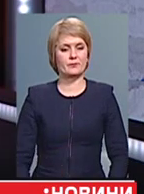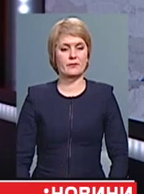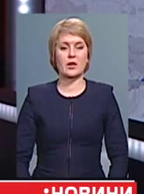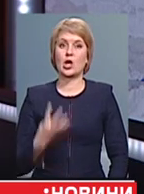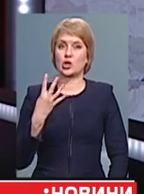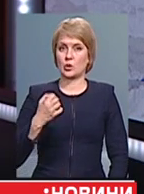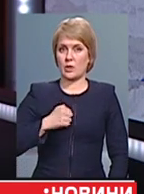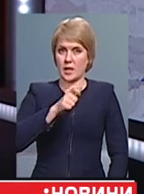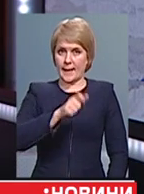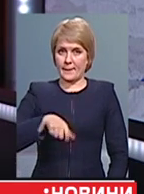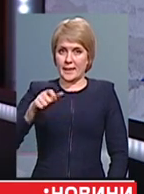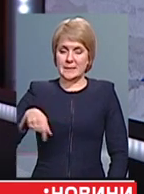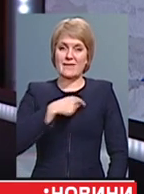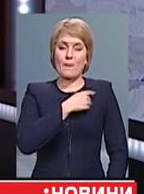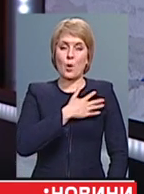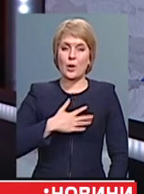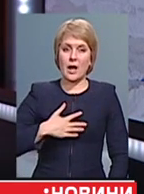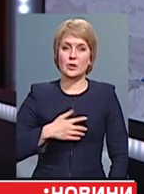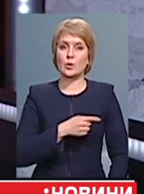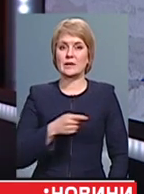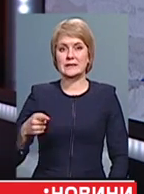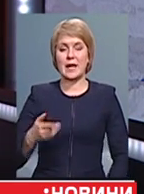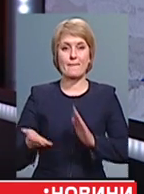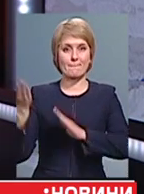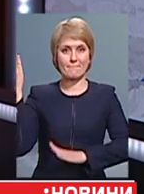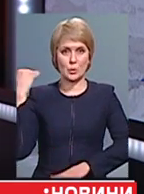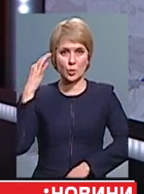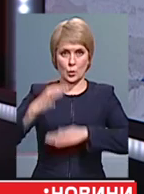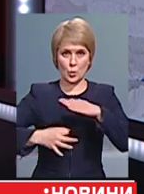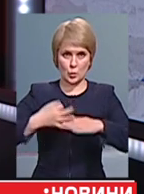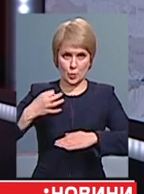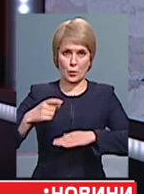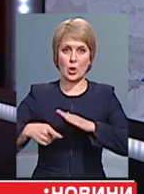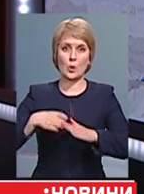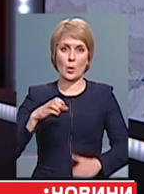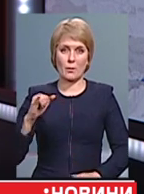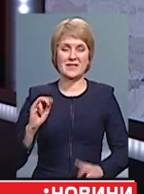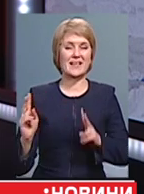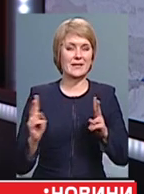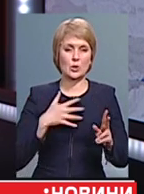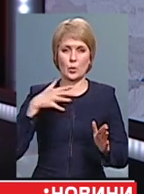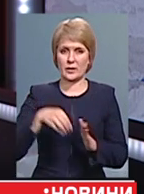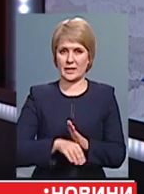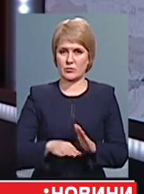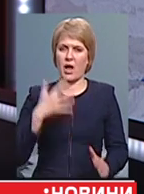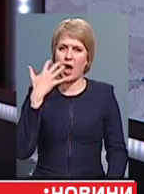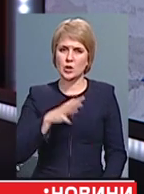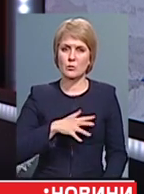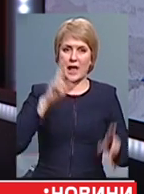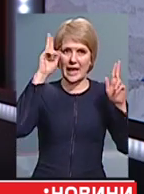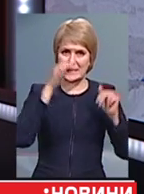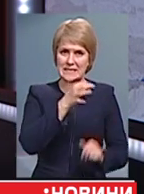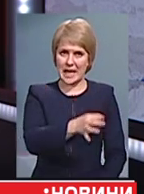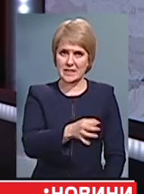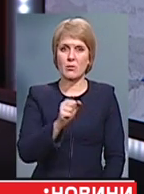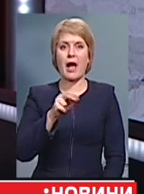4 бійців поранено за минулу добу на Донбасі. Ніхто не загинув, повідомили в адміністрації президента. Найгарячіше було в Зайцевому та